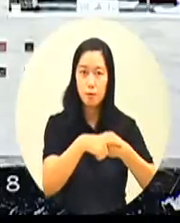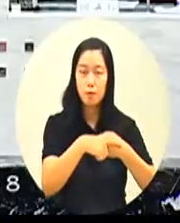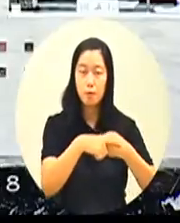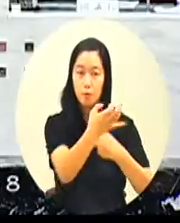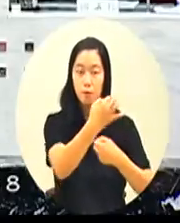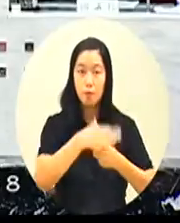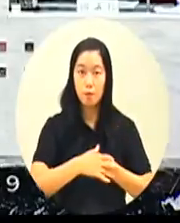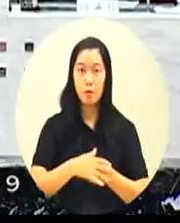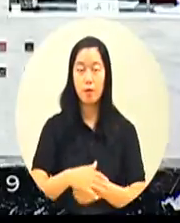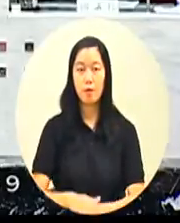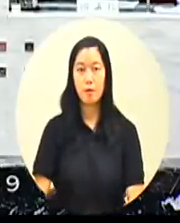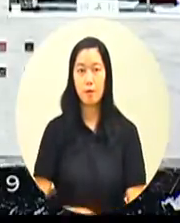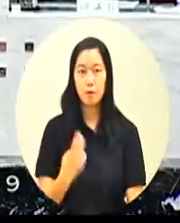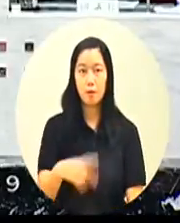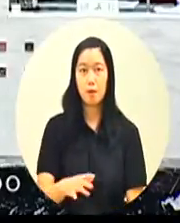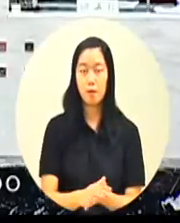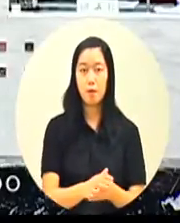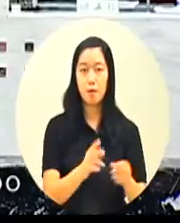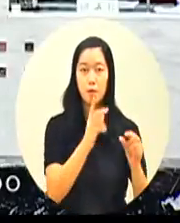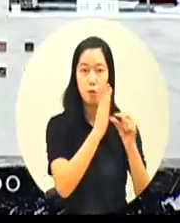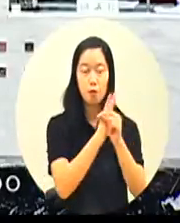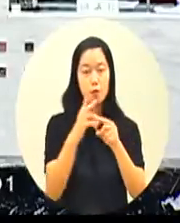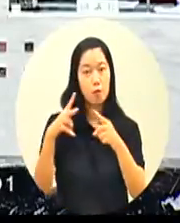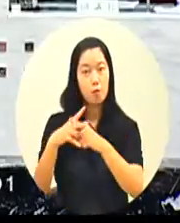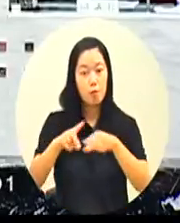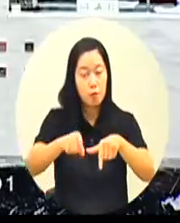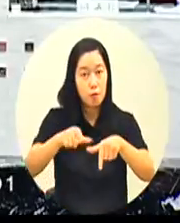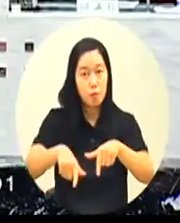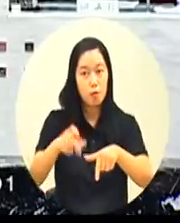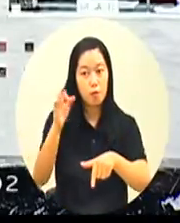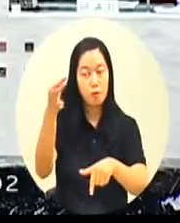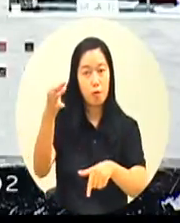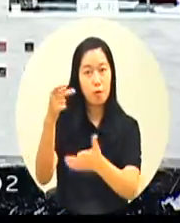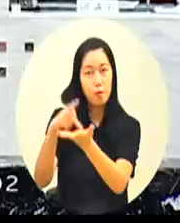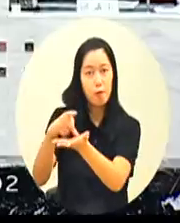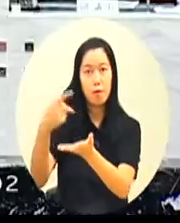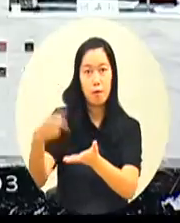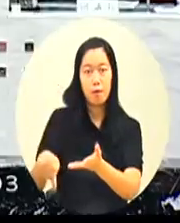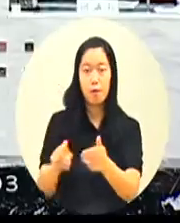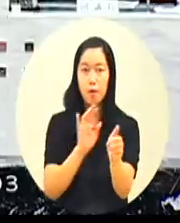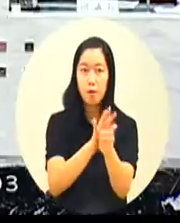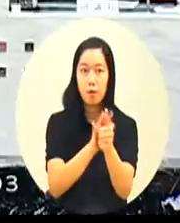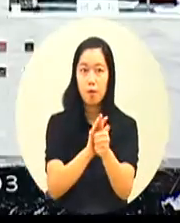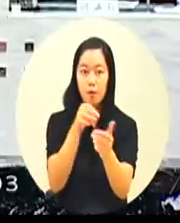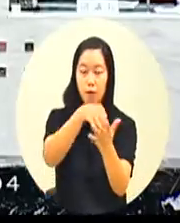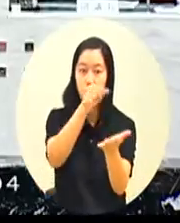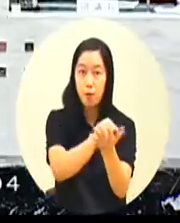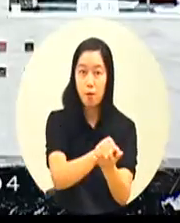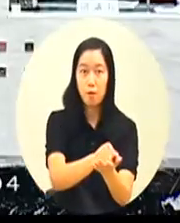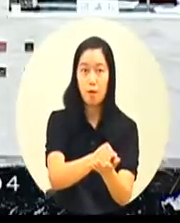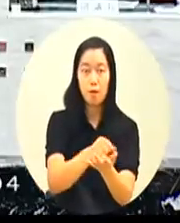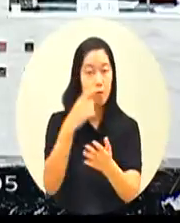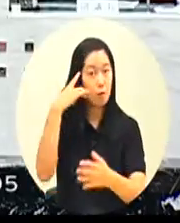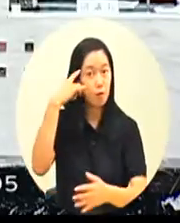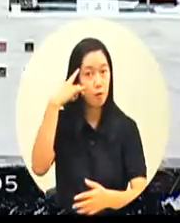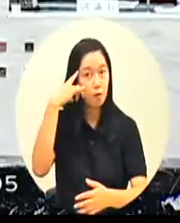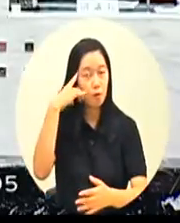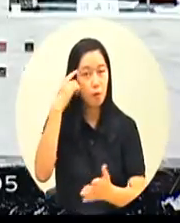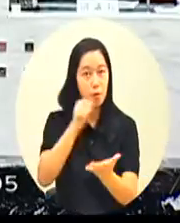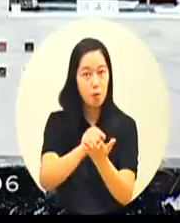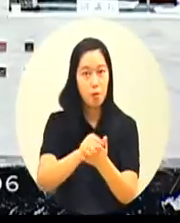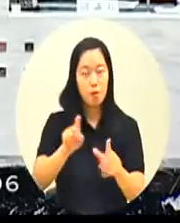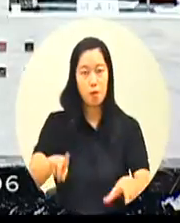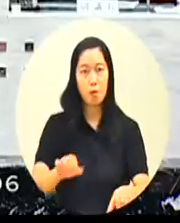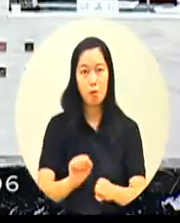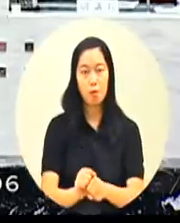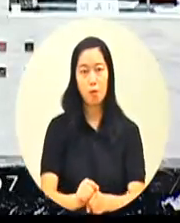个中小企业的贷款，以及协助登陆创柜板，以及我们有一些营造创新的政策